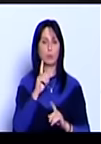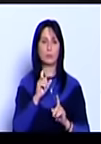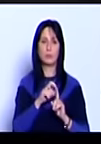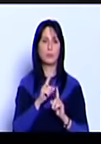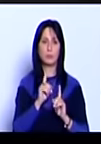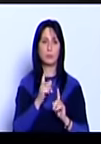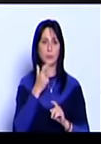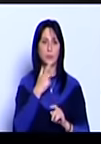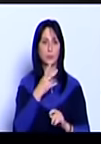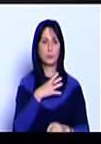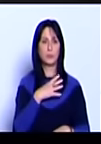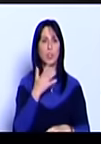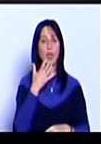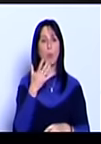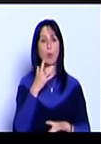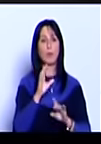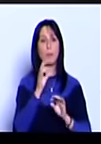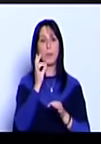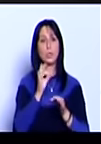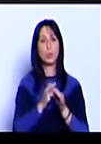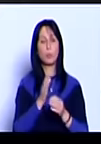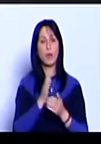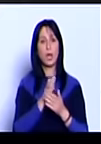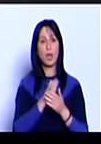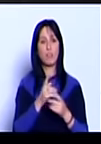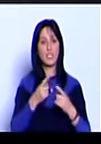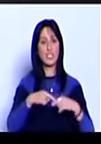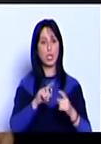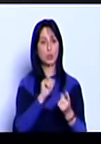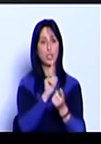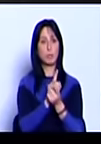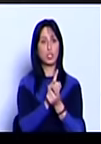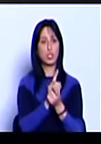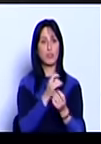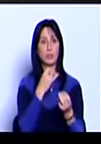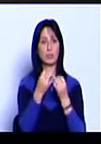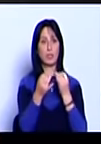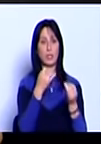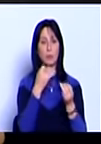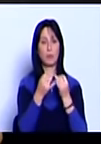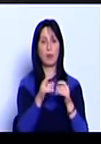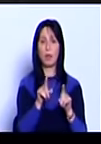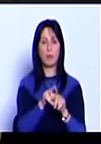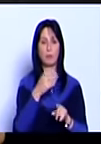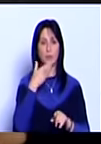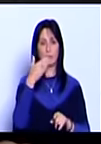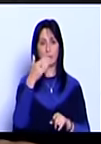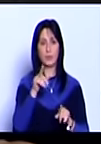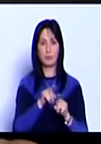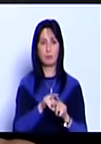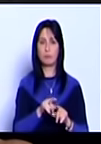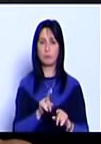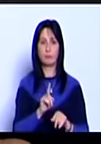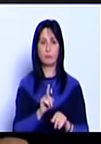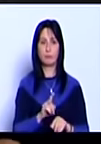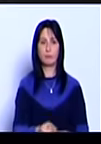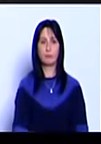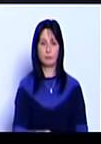როგორ გაკეთა. პოლიტიკური პასუხისგებლობა როცა გაქვს და საზოგადოების განწყობაზე რაღაცნაირად გავლენას ახდენ, ბუნებრივია